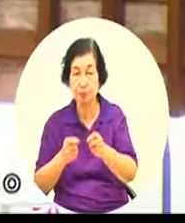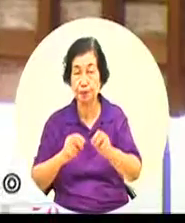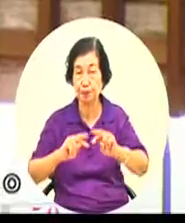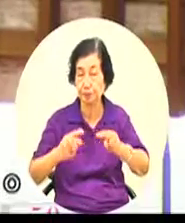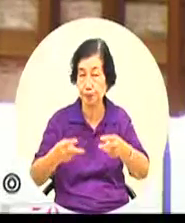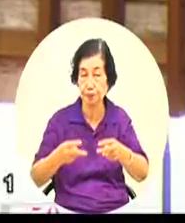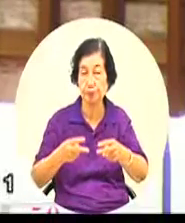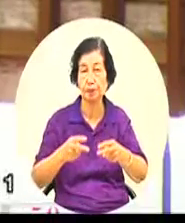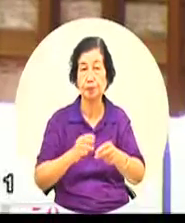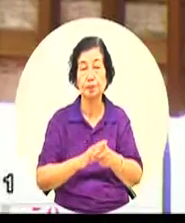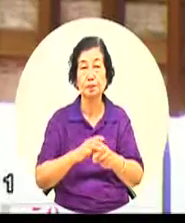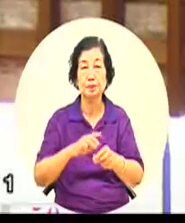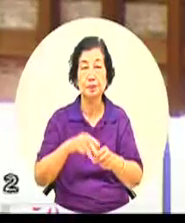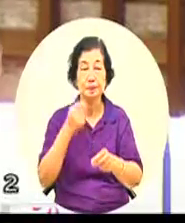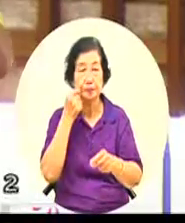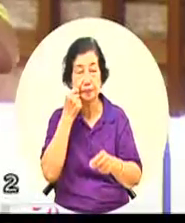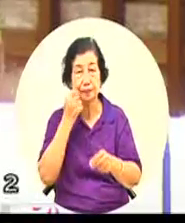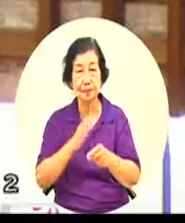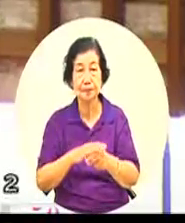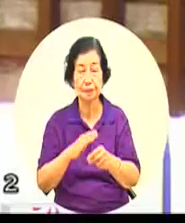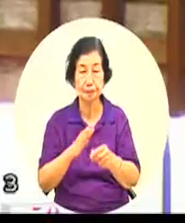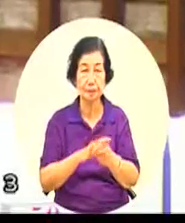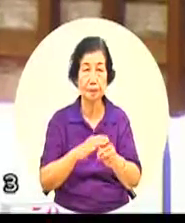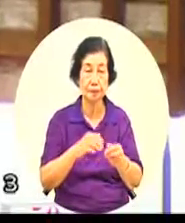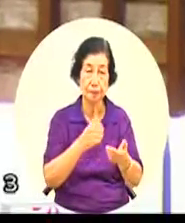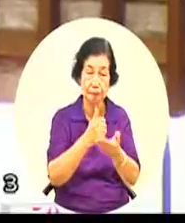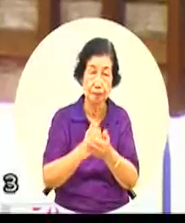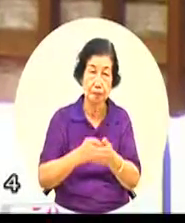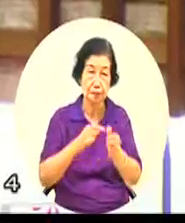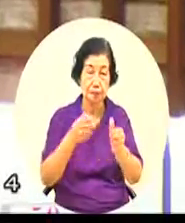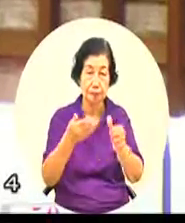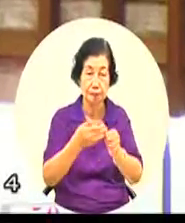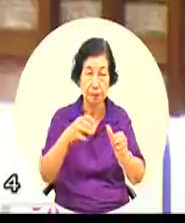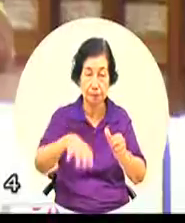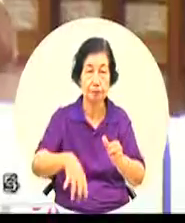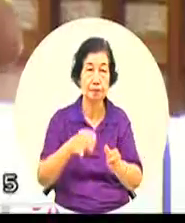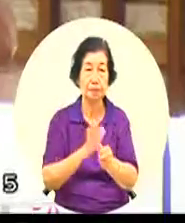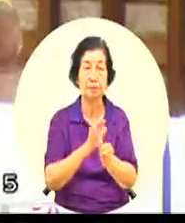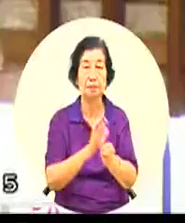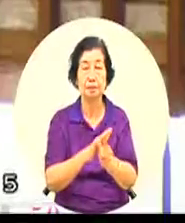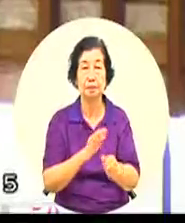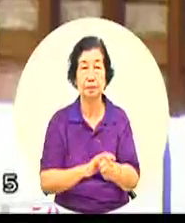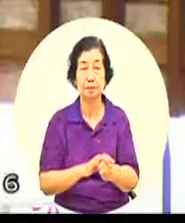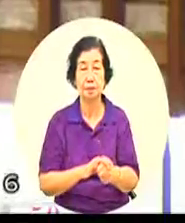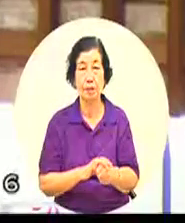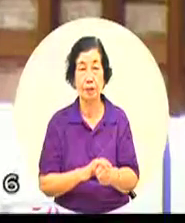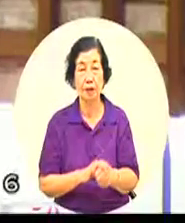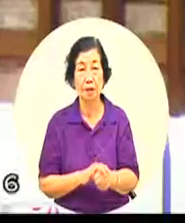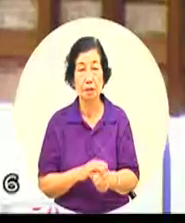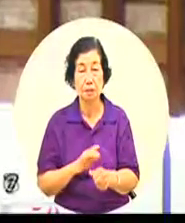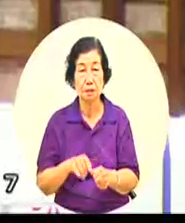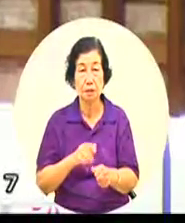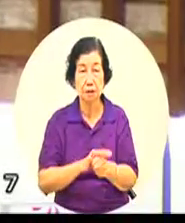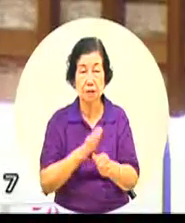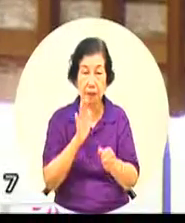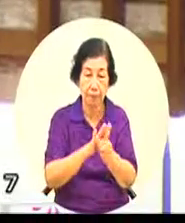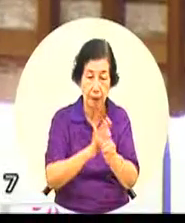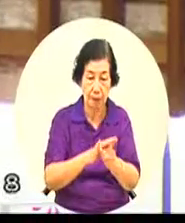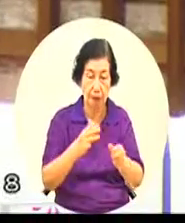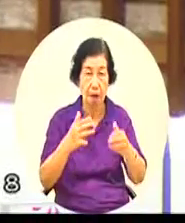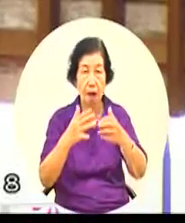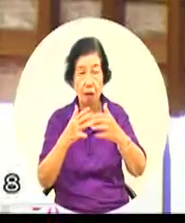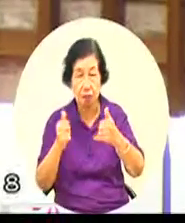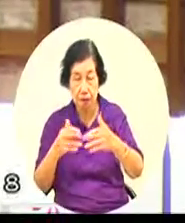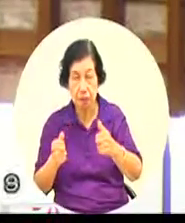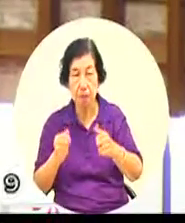好的设施呢，啊，要跟他恢复，而且也要注意他们在使用的时候的安全性。 是。 哦，啊，这